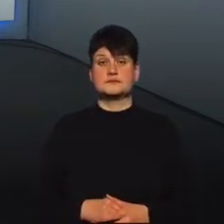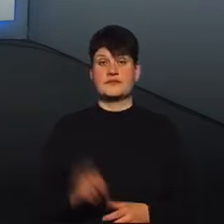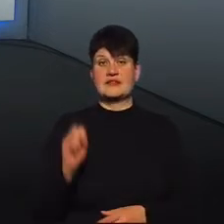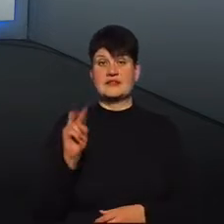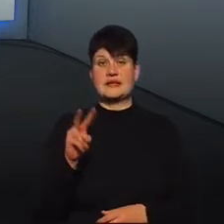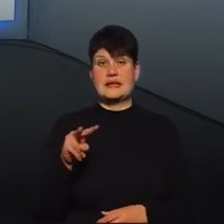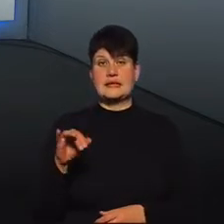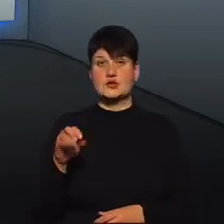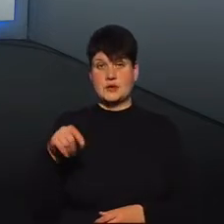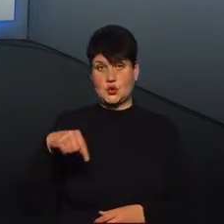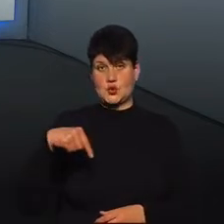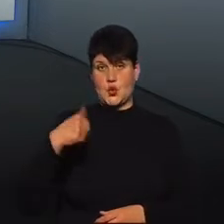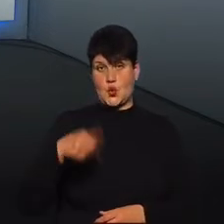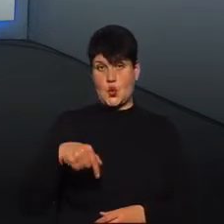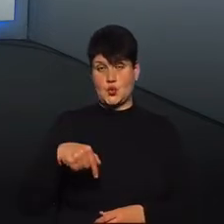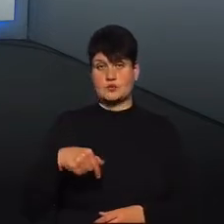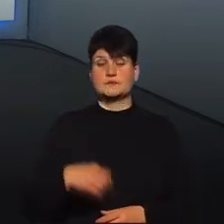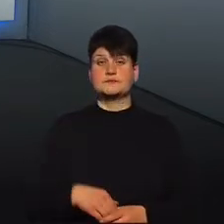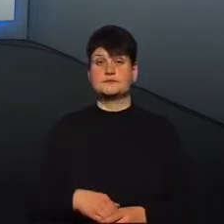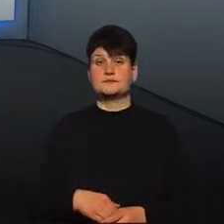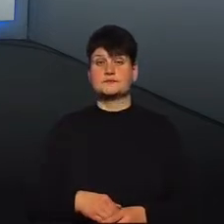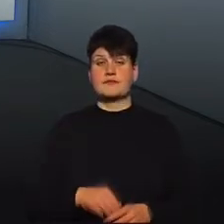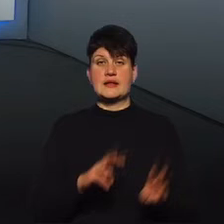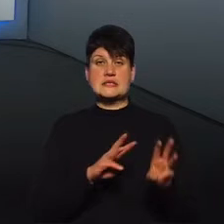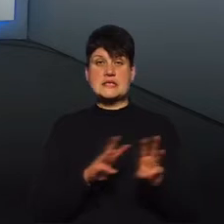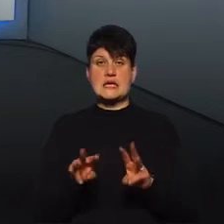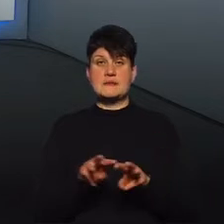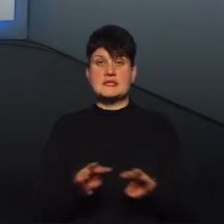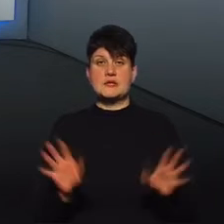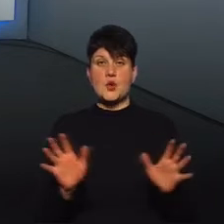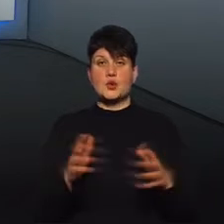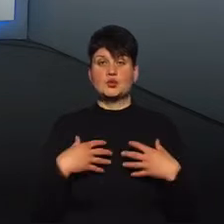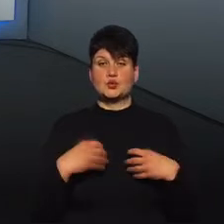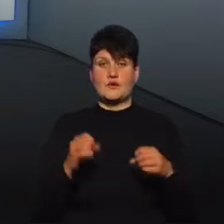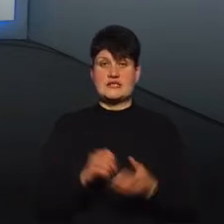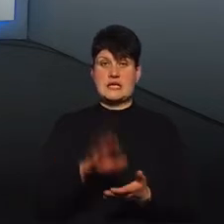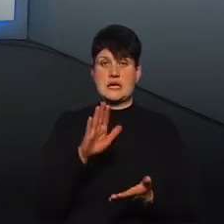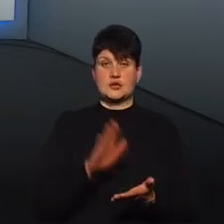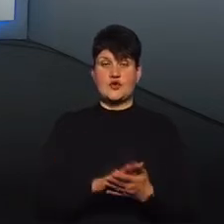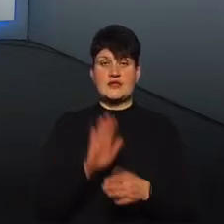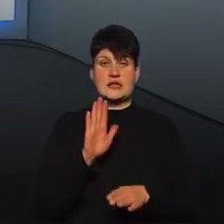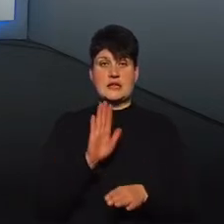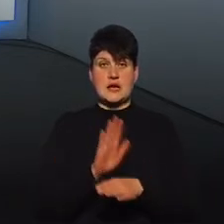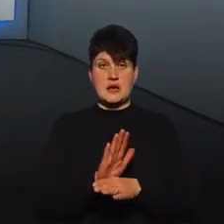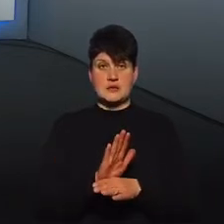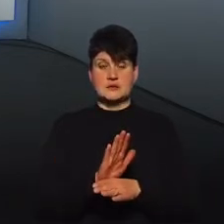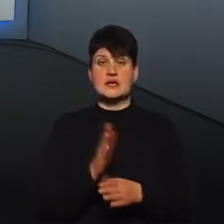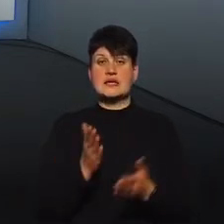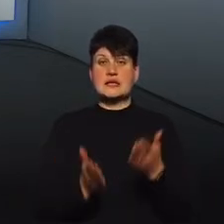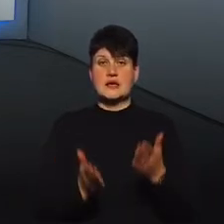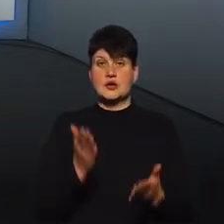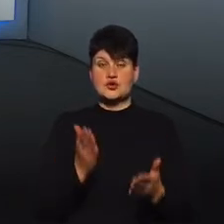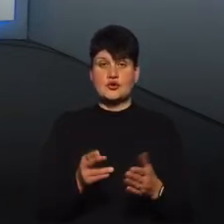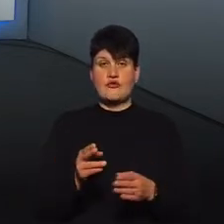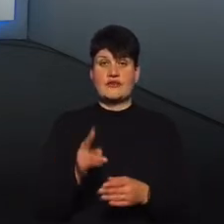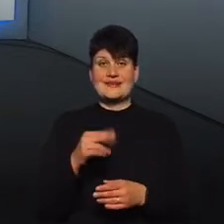року навіть на сайті Міністерства охорони здоров'я зареєстровано наказ, все-таки, що якщо в дієтичну добавку